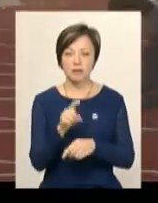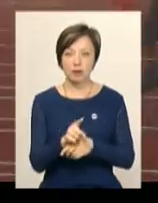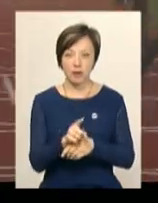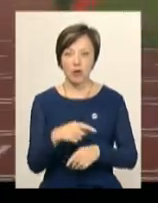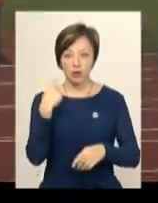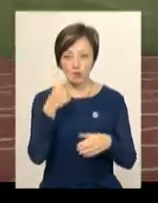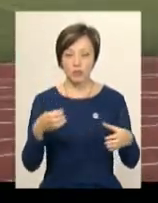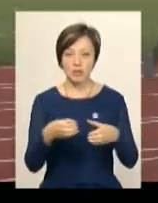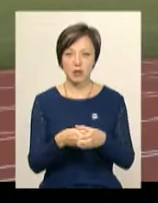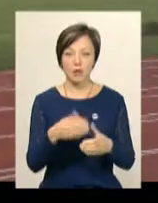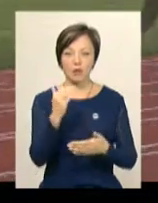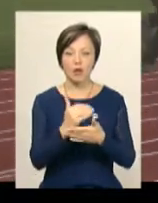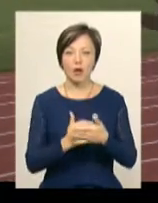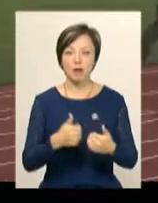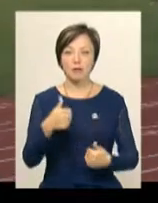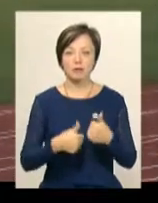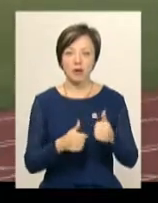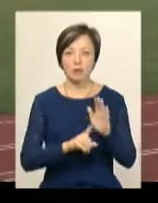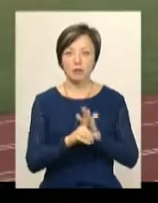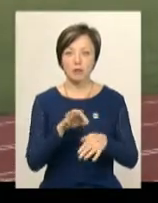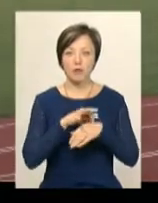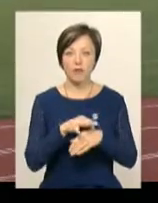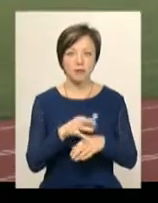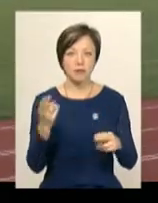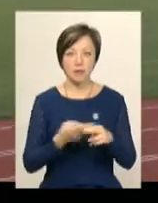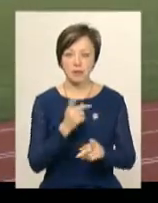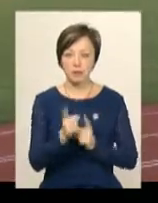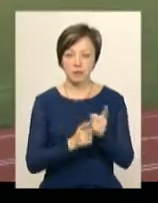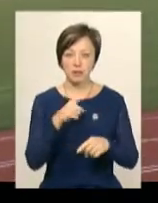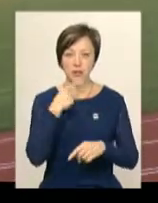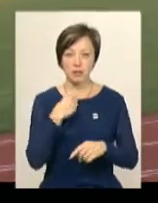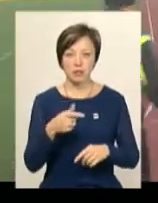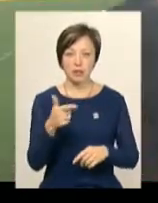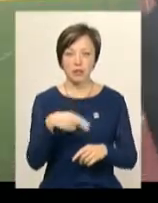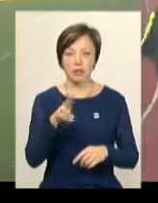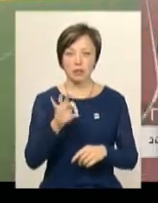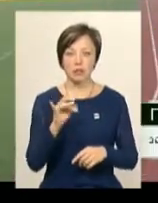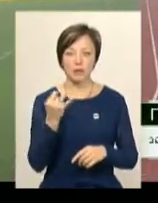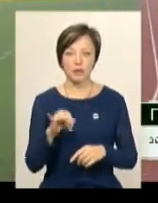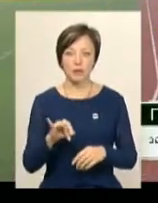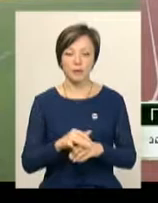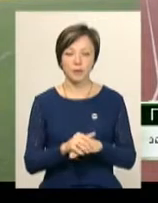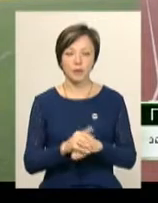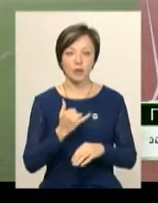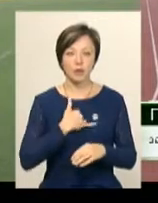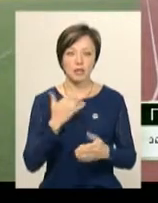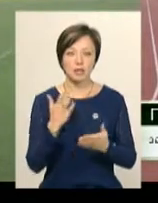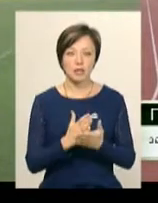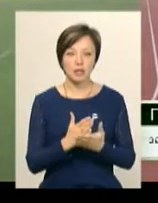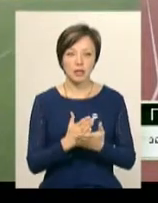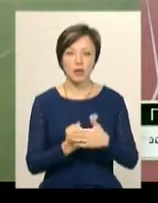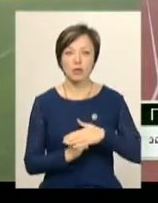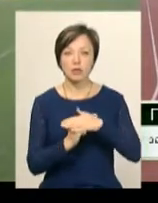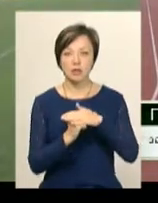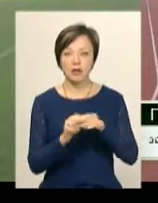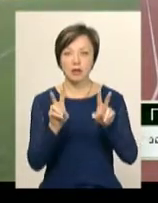складу. Програма змагань «Динамівців» від початку їх проведення майже без змін, каже Геннадій Домбровський. В нас є, скажімо так, такий костяк